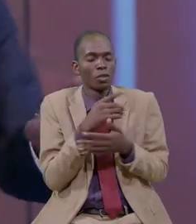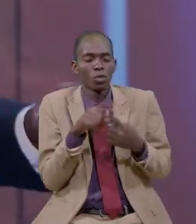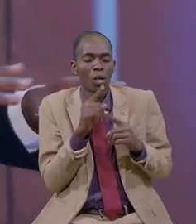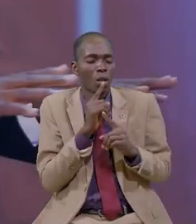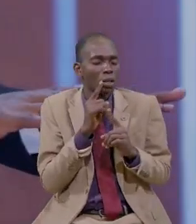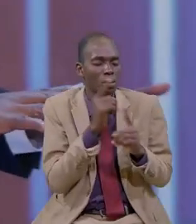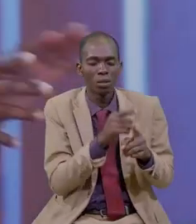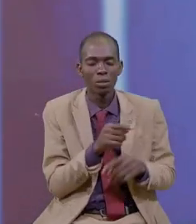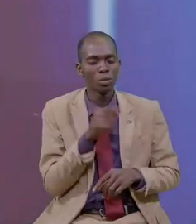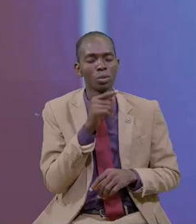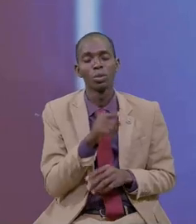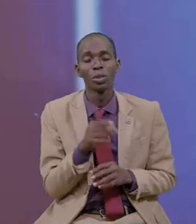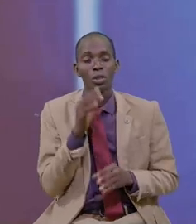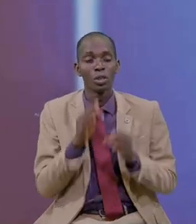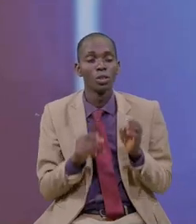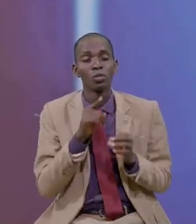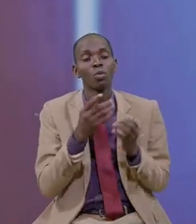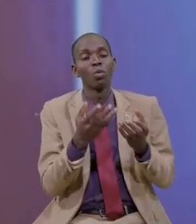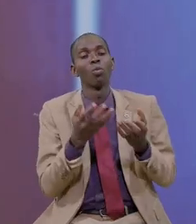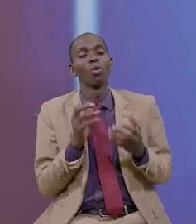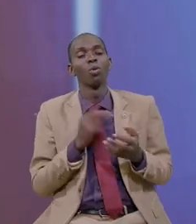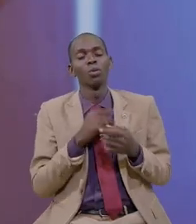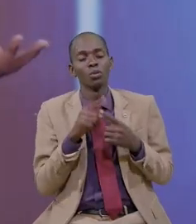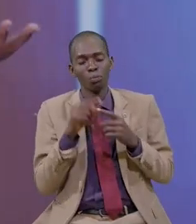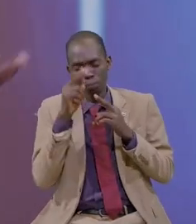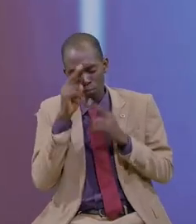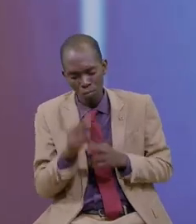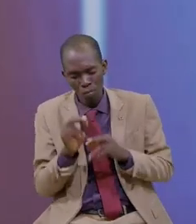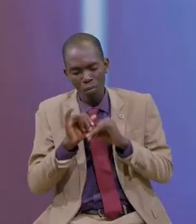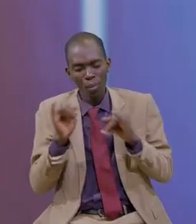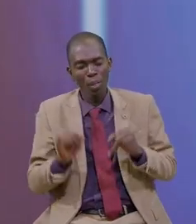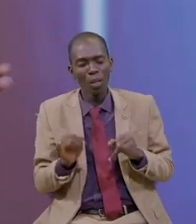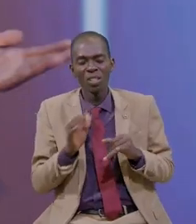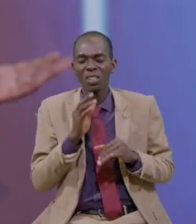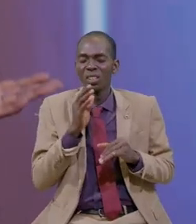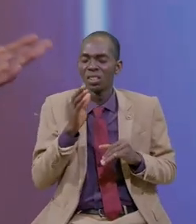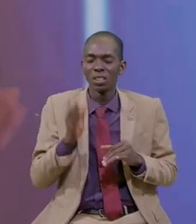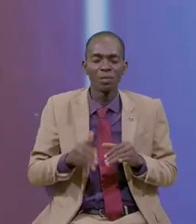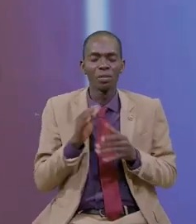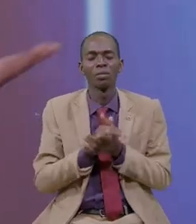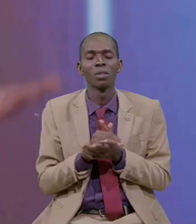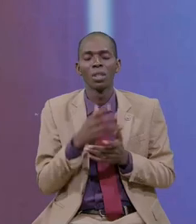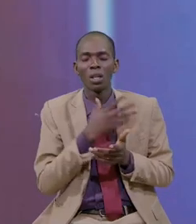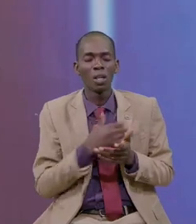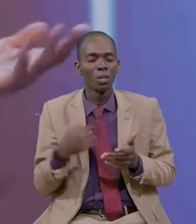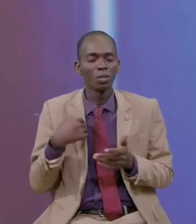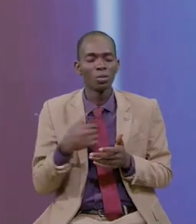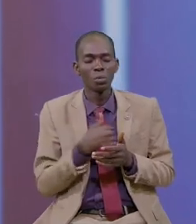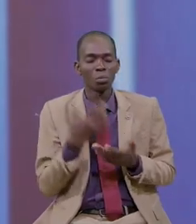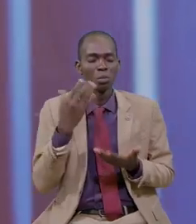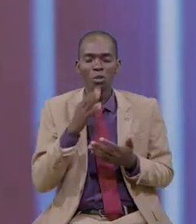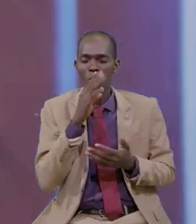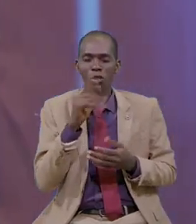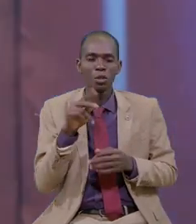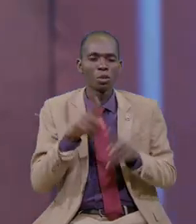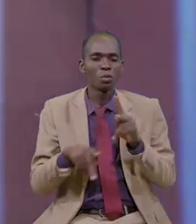toi, tu veux que nous prosternons devant l'idole, jamais. Nous pouvons être les seuls dans cette communauté, dans